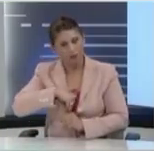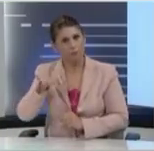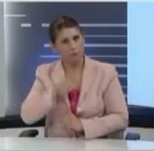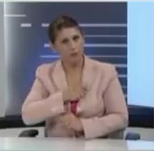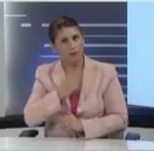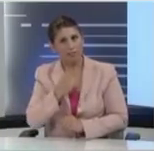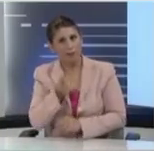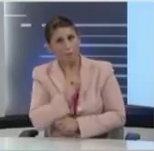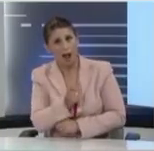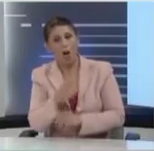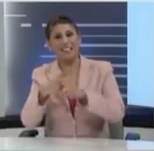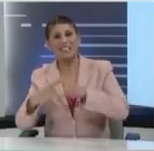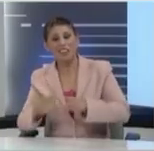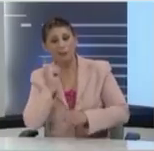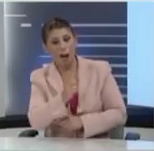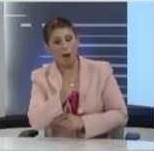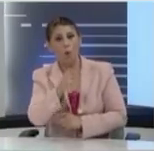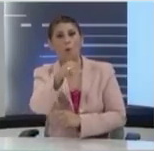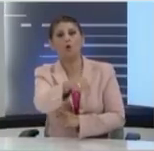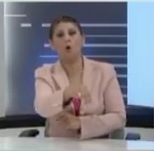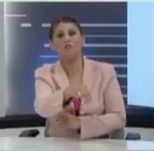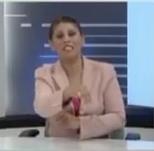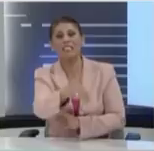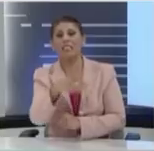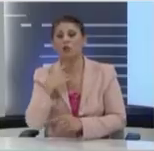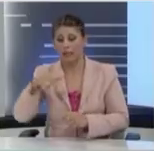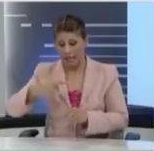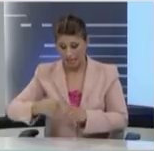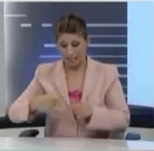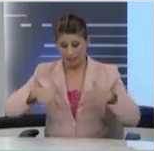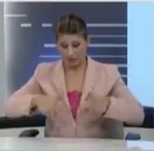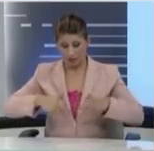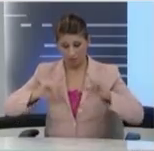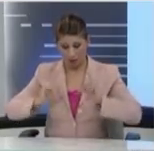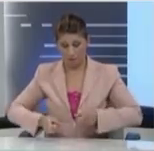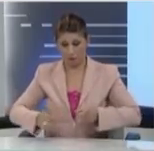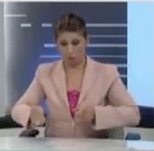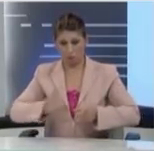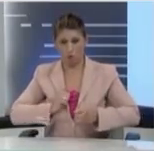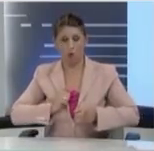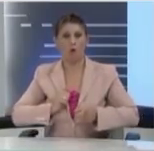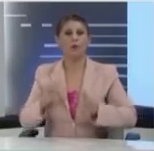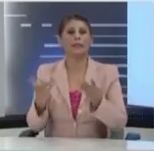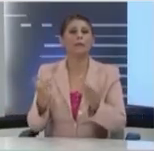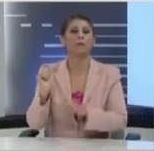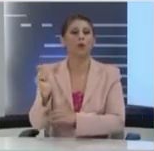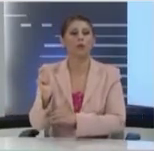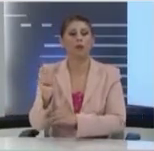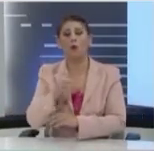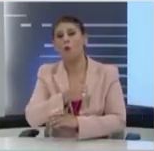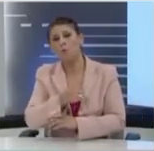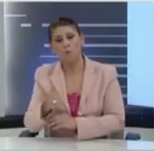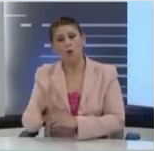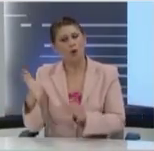τον μαλώσει λοιπόν που είπε ότι από εδώ και στο εξής οι ελληνικές κυβερνήσεις θα αποφασίζουν αυτές για το μείγμα της πολιτικής, αρκεί